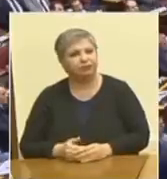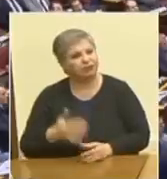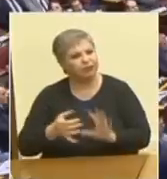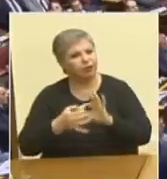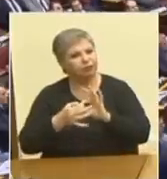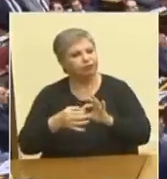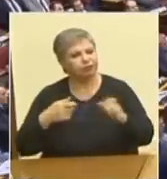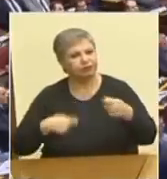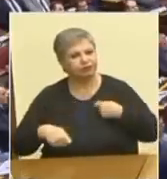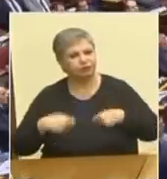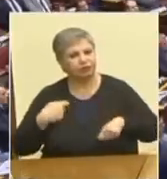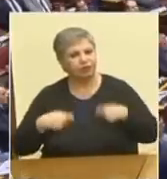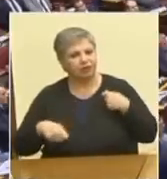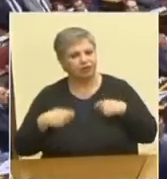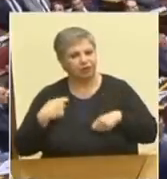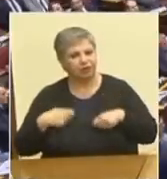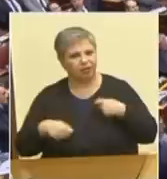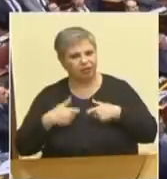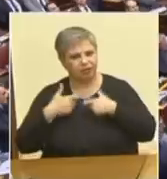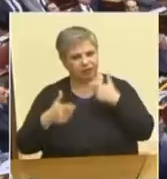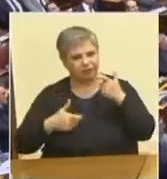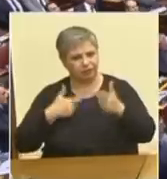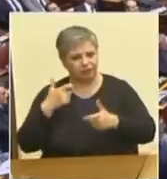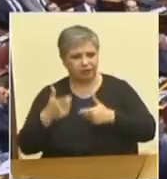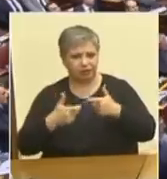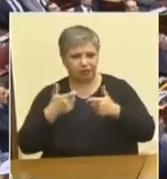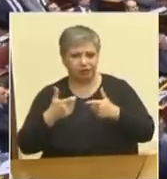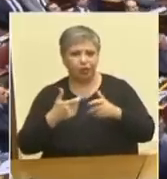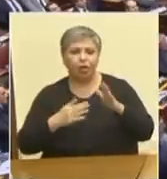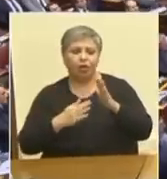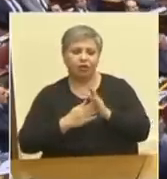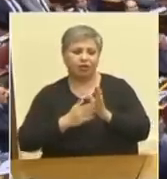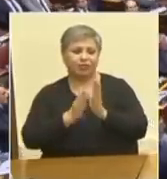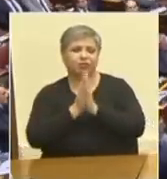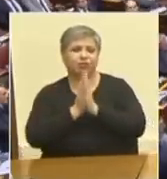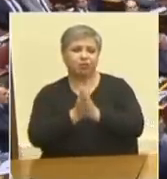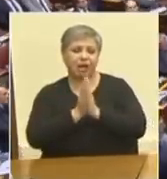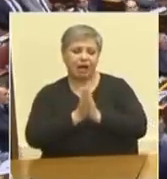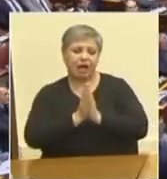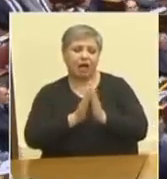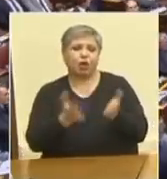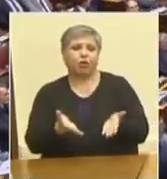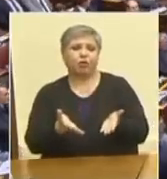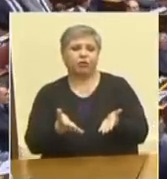Κύριε Κουρουμπλή, παρακαλώ πολύ. Μην με αναγκάσετε να σας ανακαλέσω στην τάξη. Σας